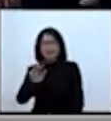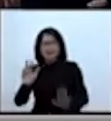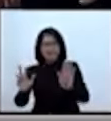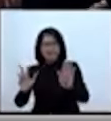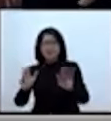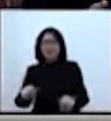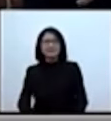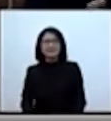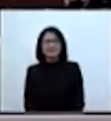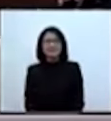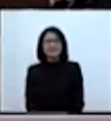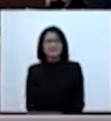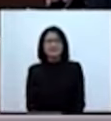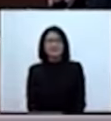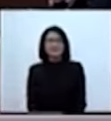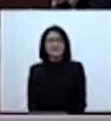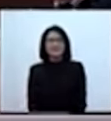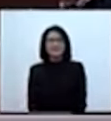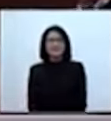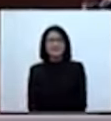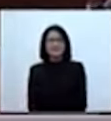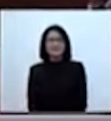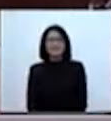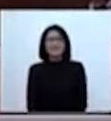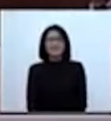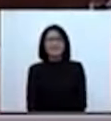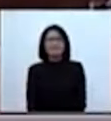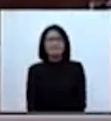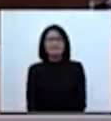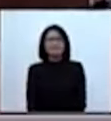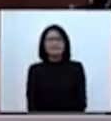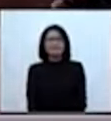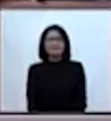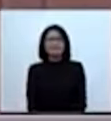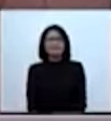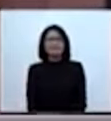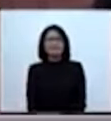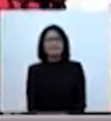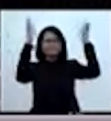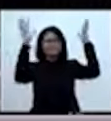mengucapkan selamat untuk Prabowo saat prosesi pergantian kursi tersebut.